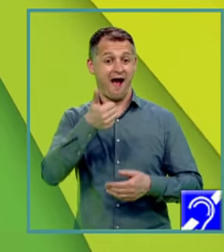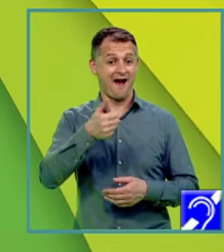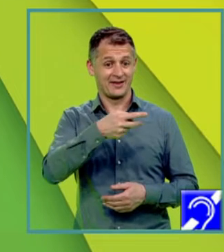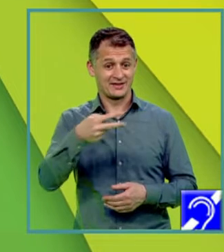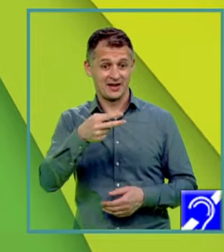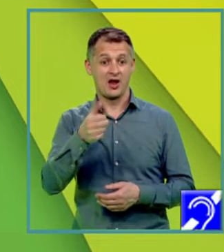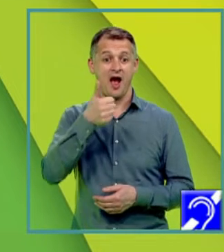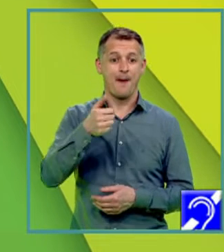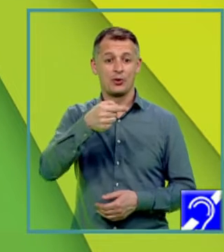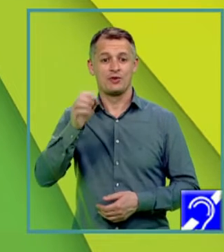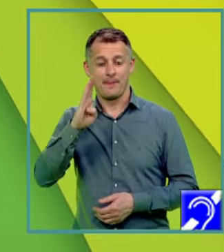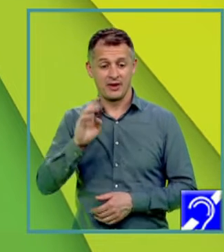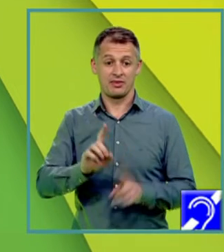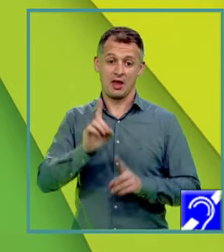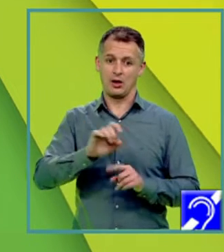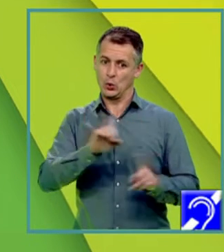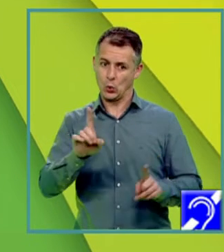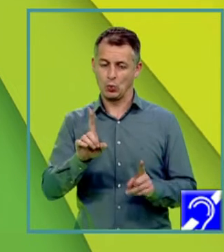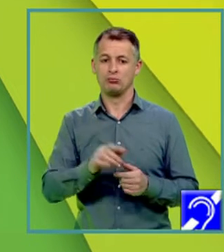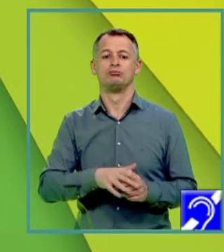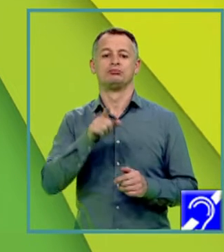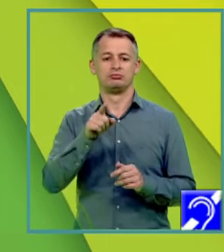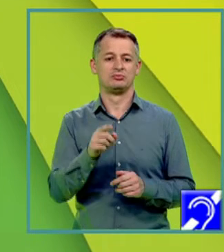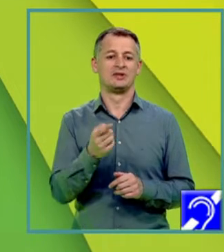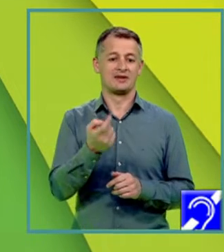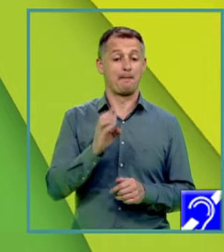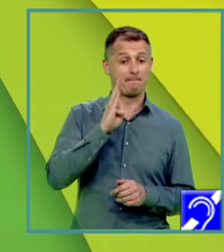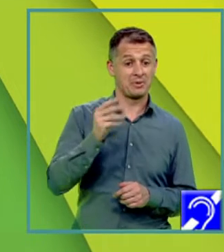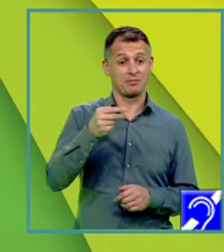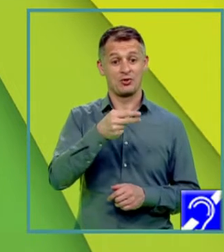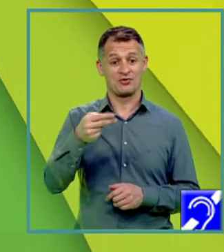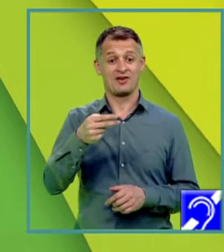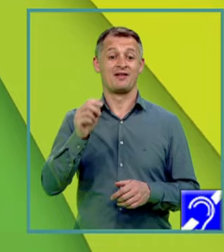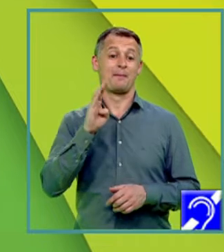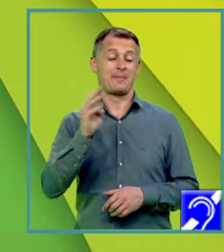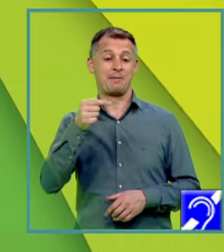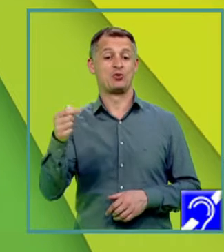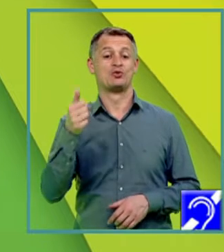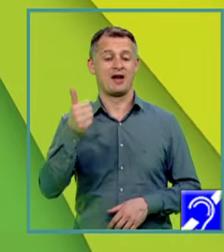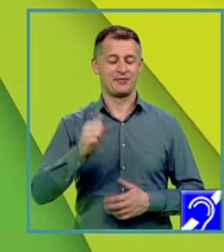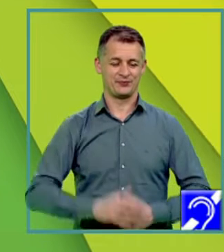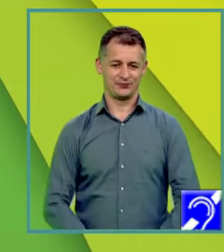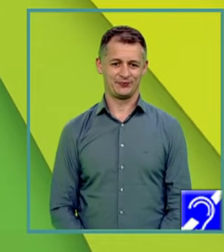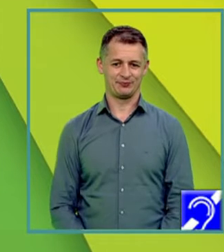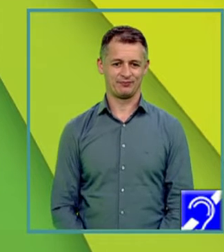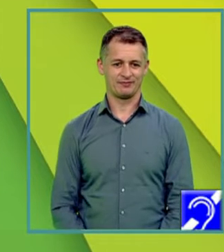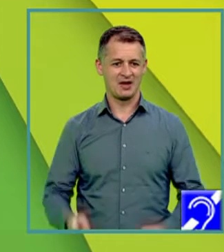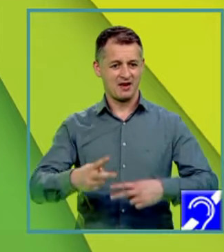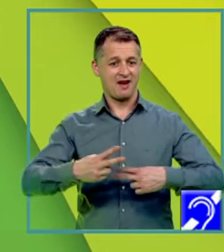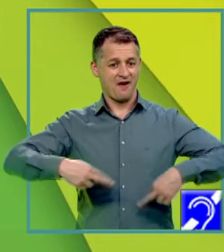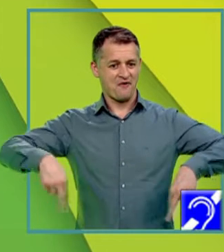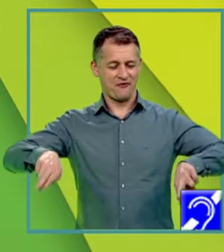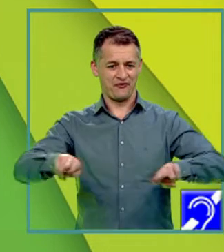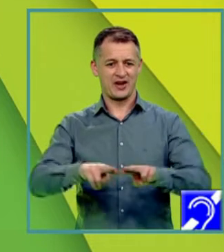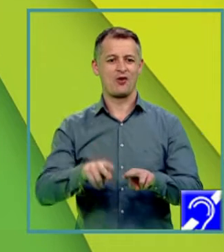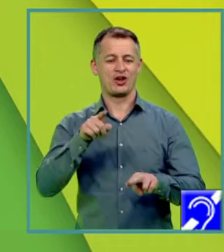a minus b iar în caz contrar din valoarea variabilei b vor scădea valoarea variabilei a la finalul